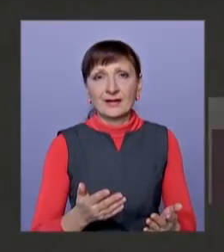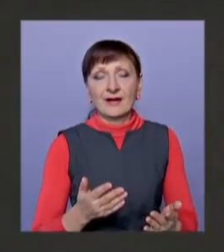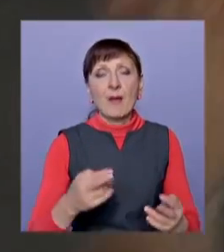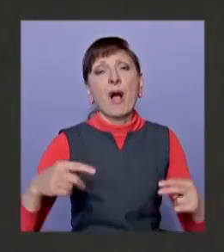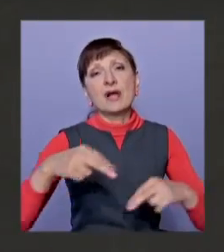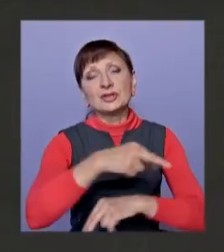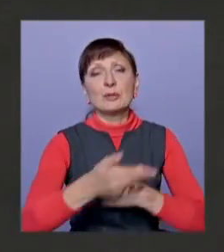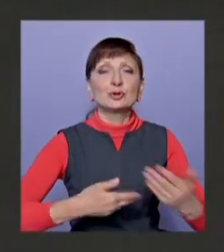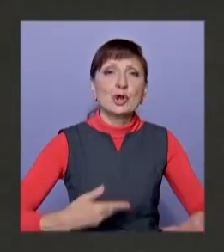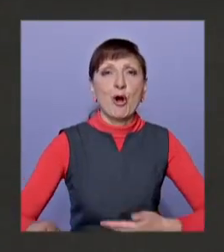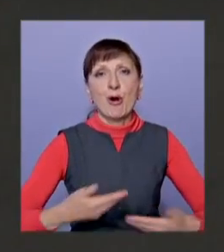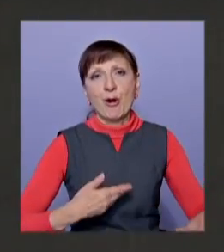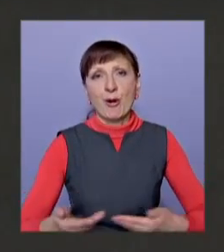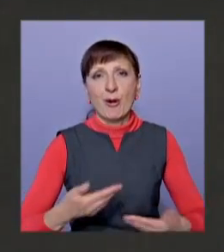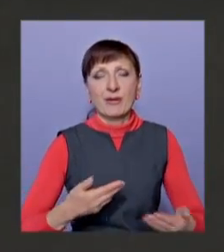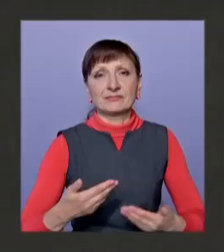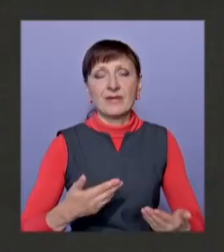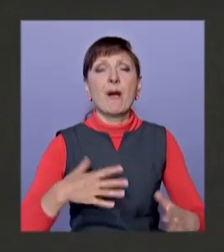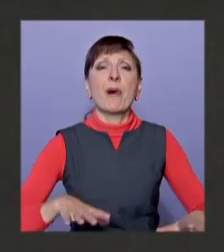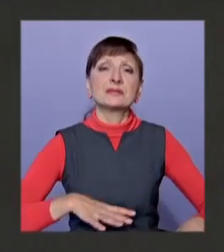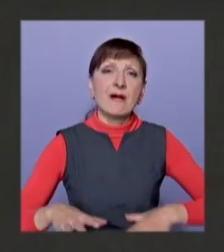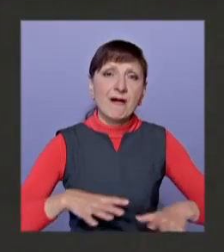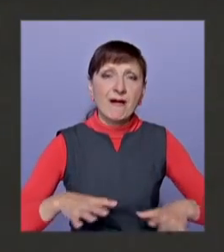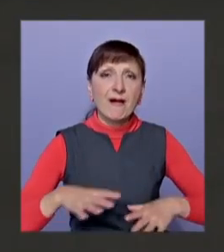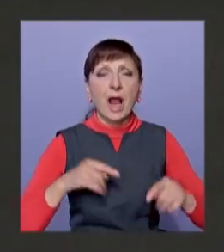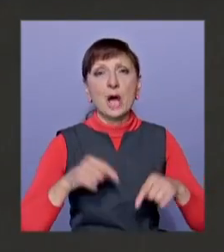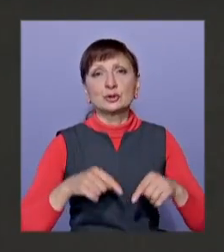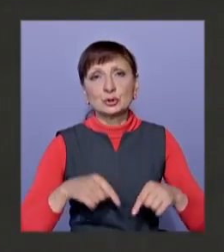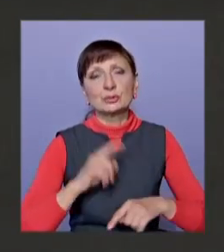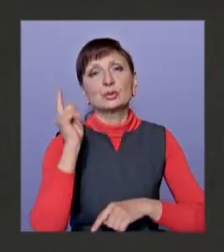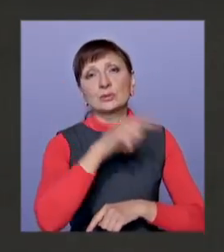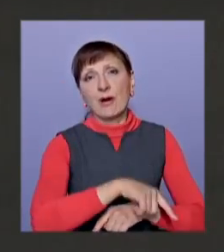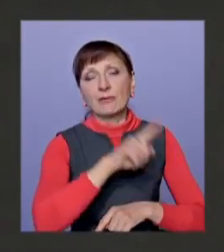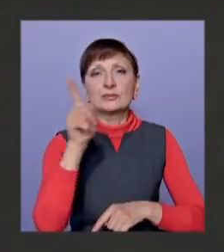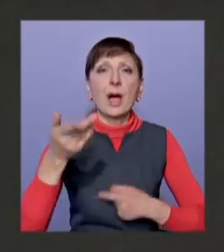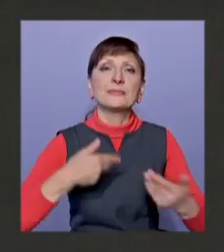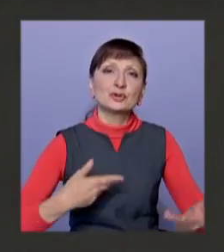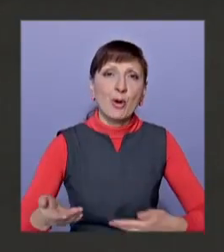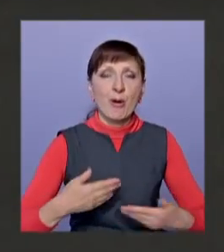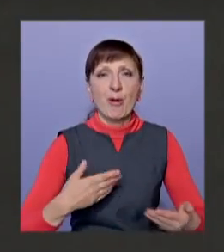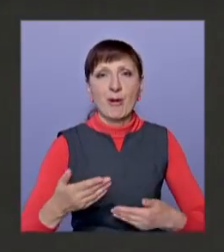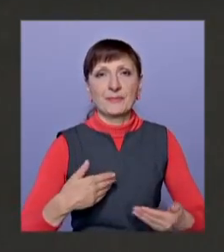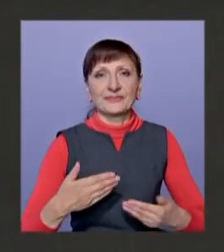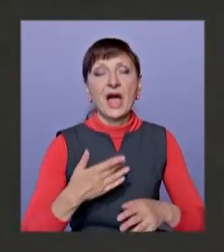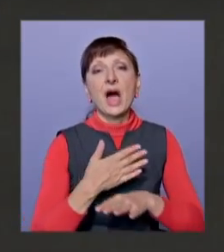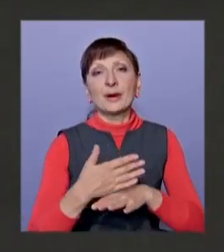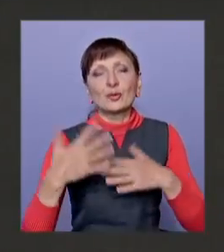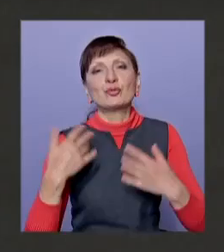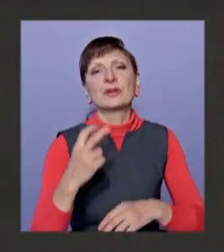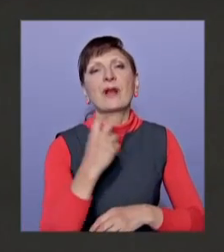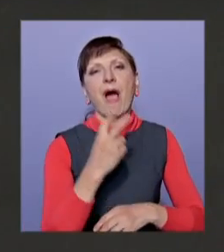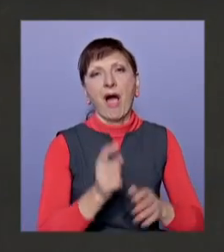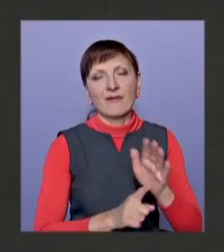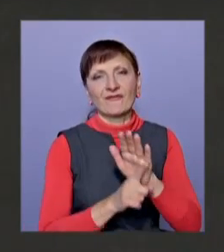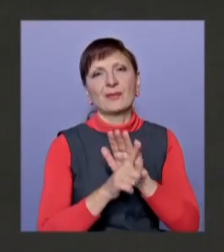Ходили все пешком. И на базар ходили отсюда, и отсюда ходили пешком на базар. А потом уже трамвай